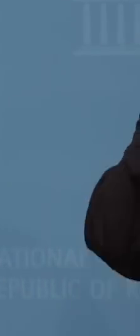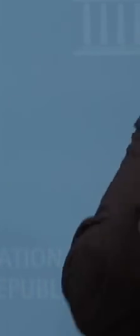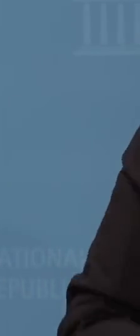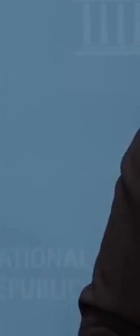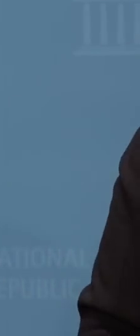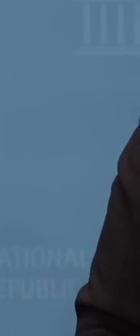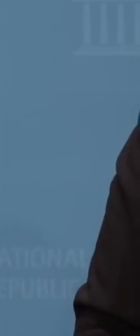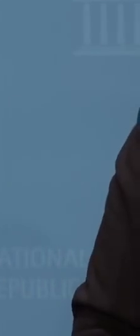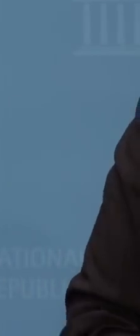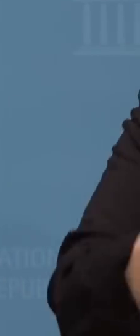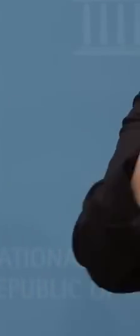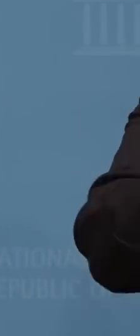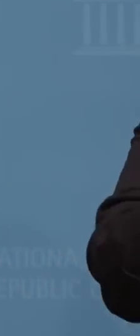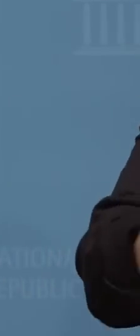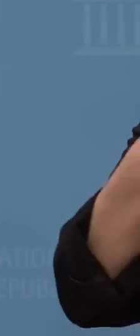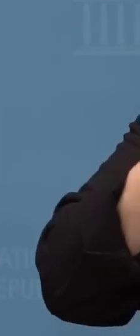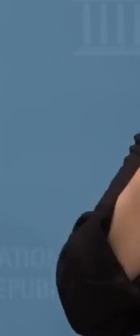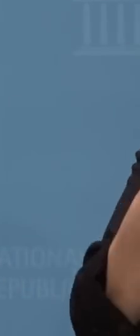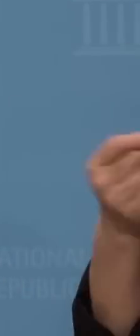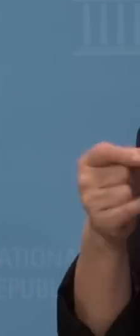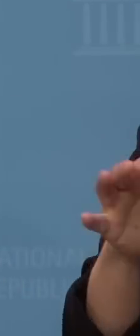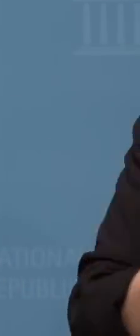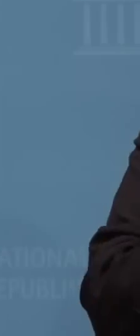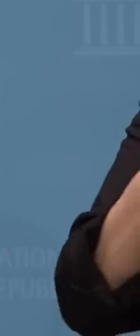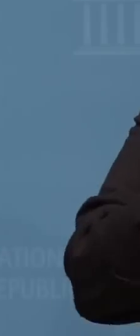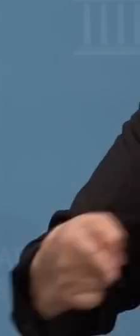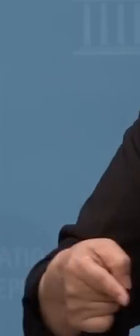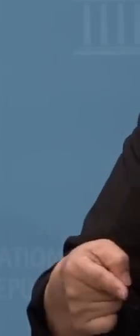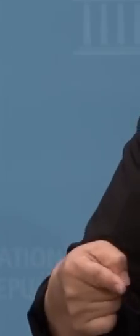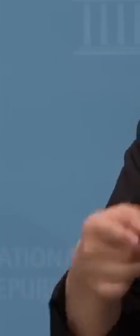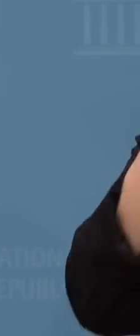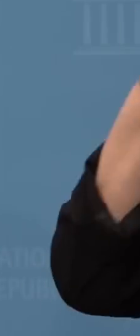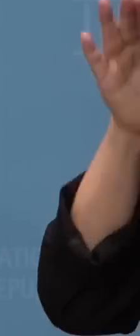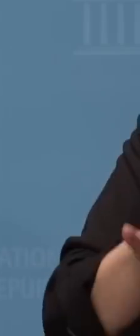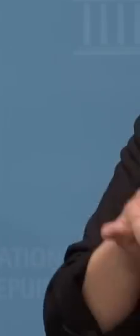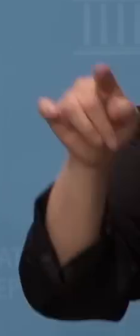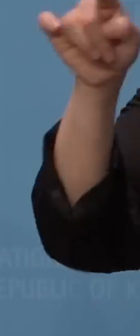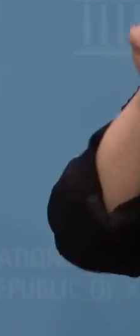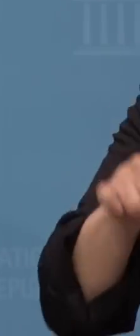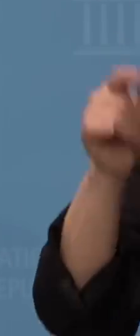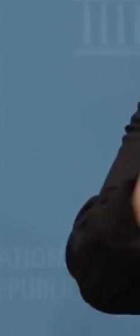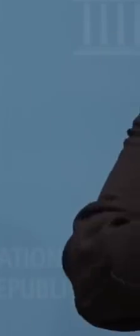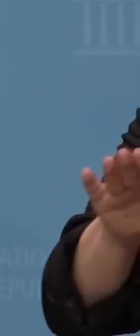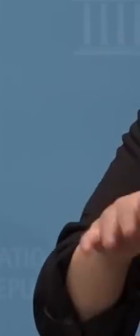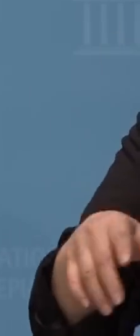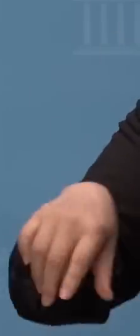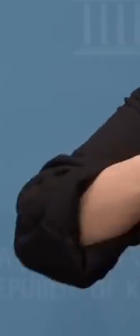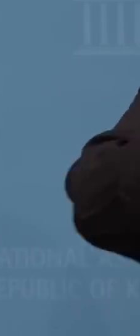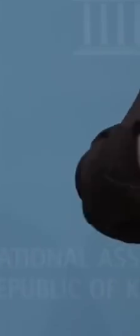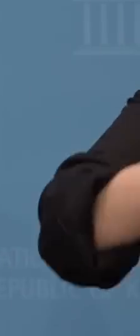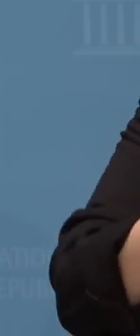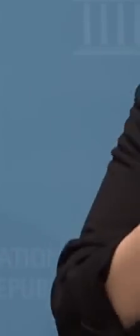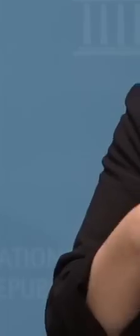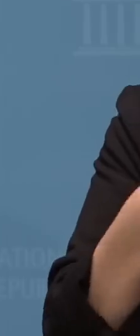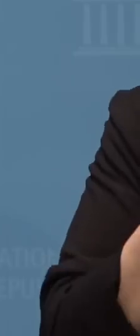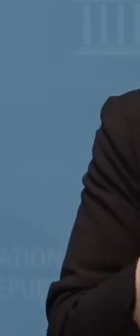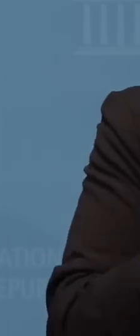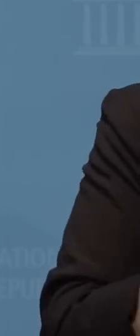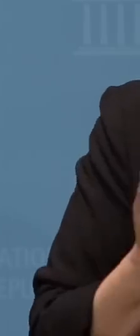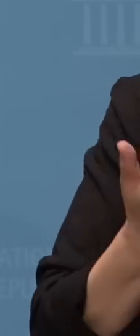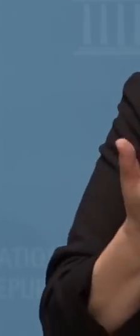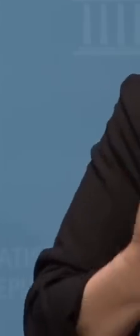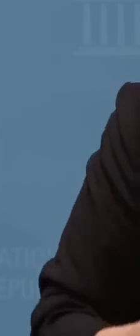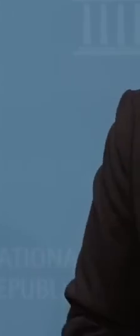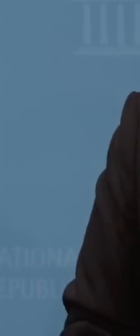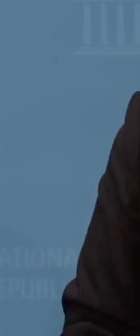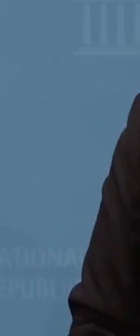외교와 안보 분야에서는 경제 신뢰의 훼손과 더불어 한반도 평화 체제를 훼손하고 위협하고 안보 위기를